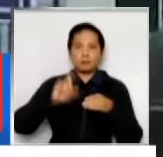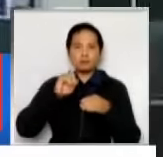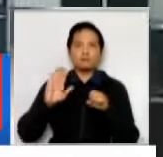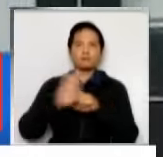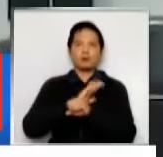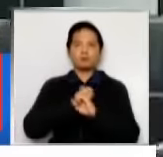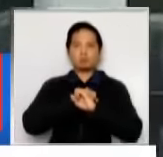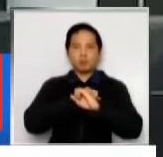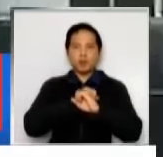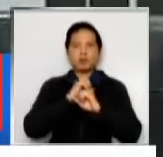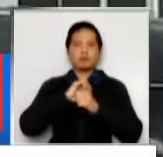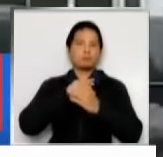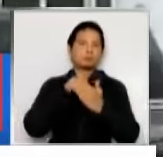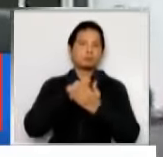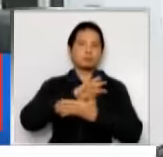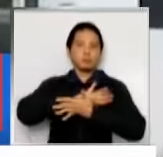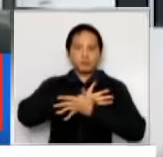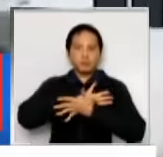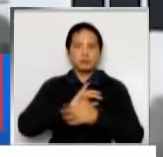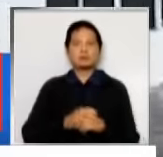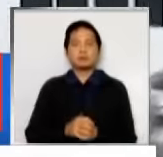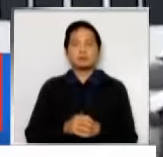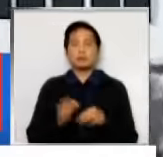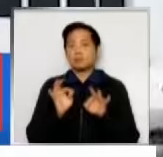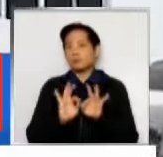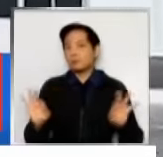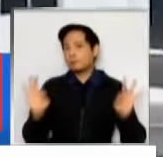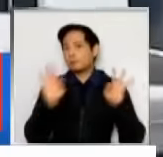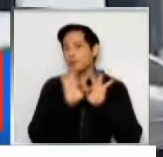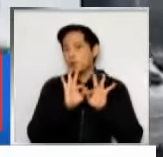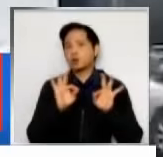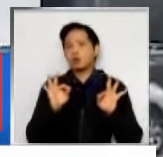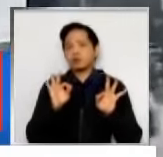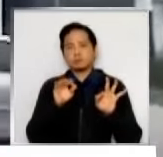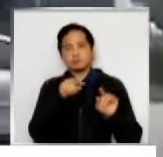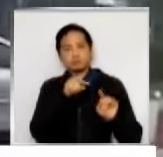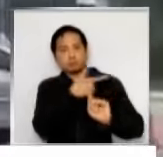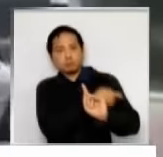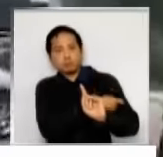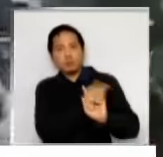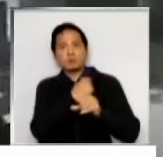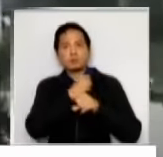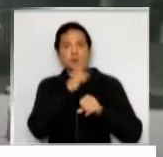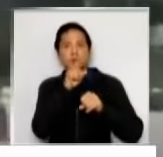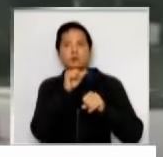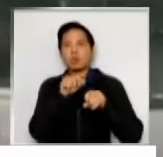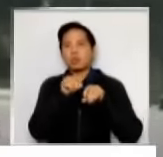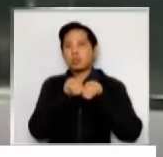Mahalagang mabakunahan nang sa gayon ay hindi lumala ang kalagayan ng taong infected.